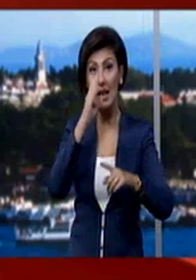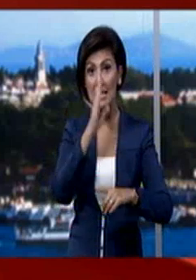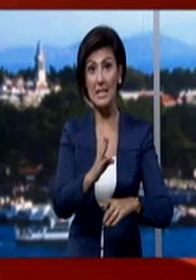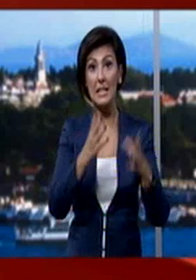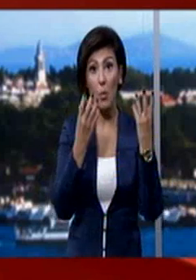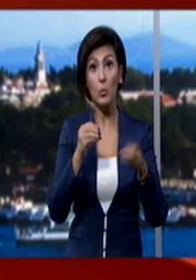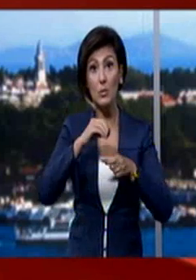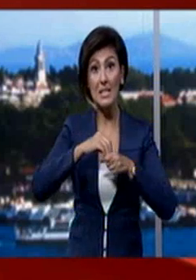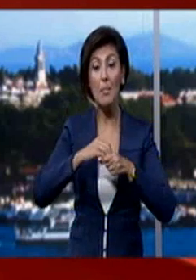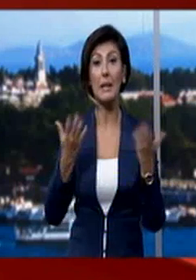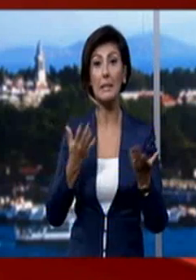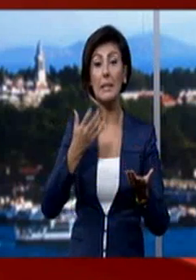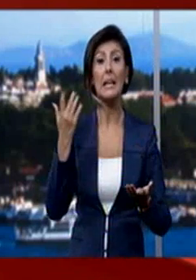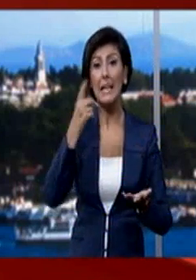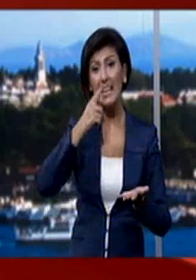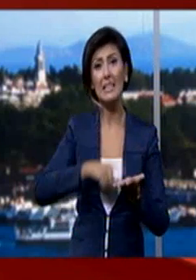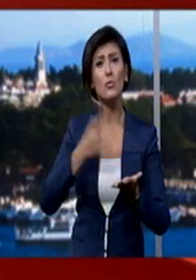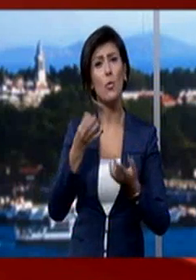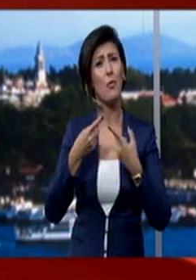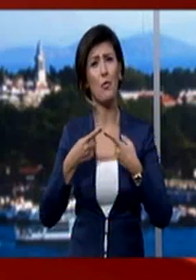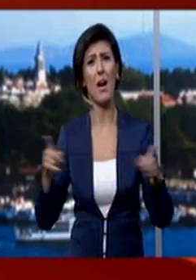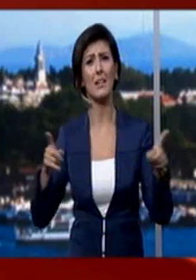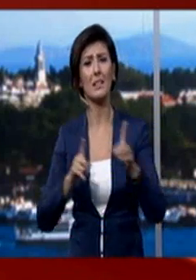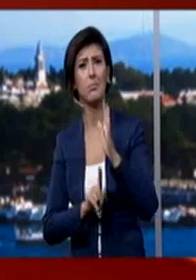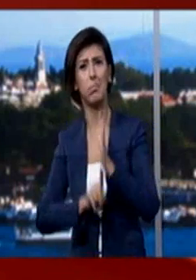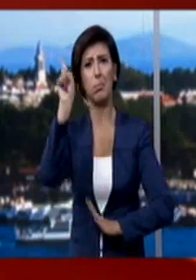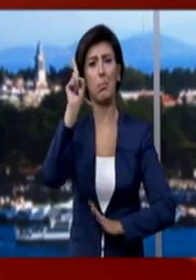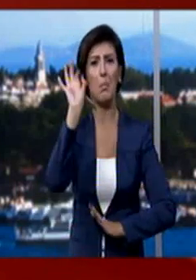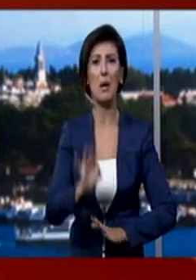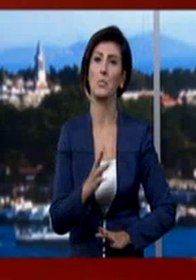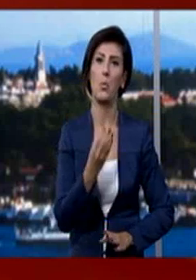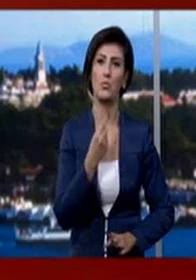zaman inanın çok farklı bir ekonomik atılım dönemi de başlamış olacak.